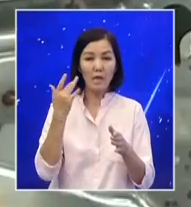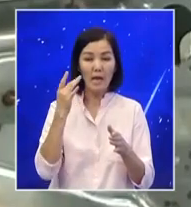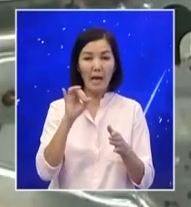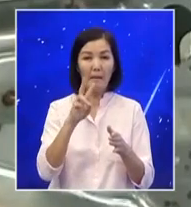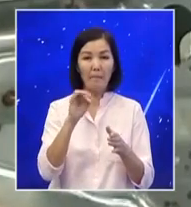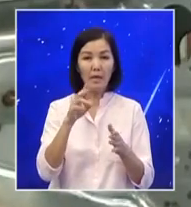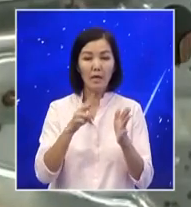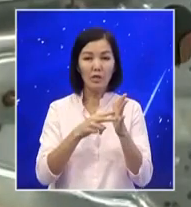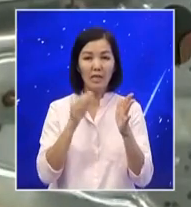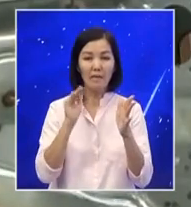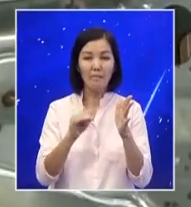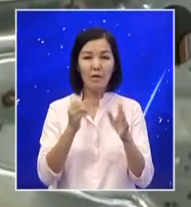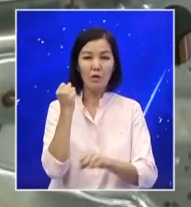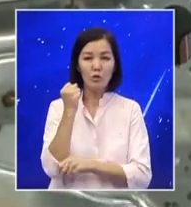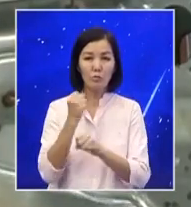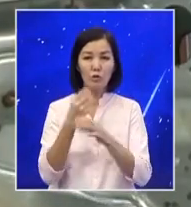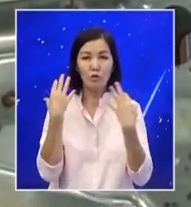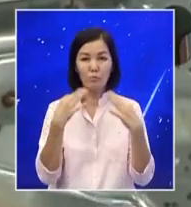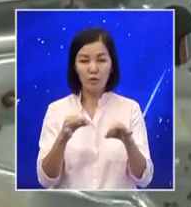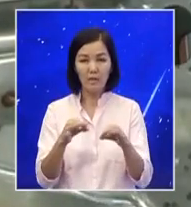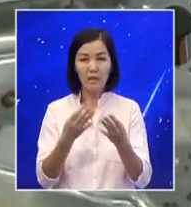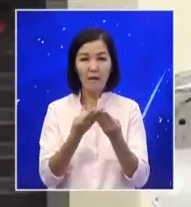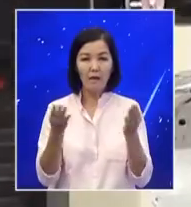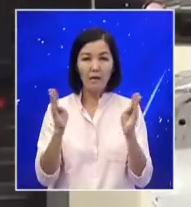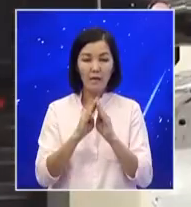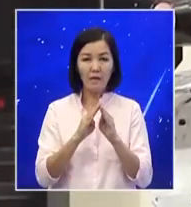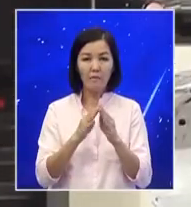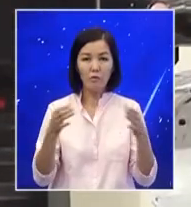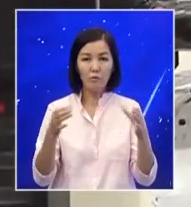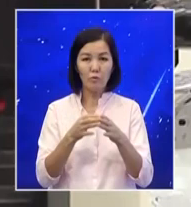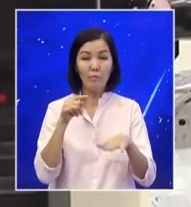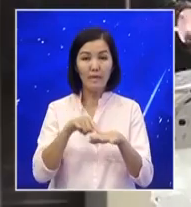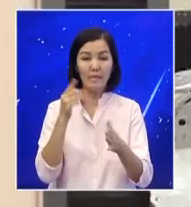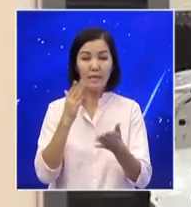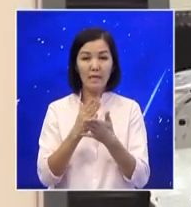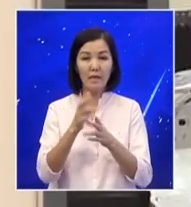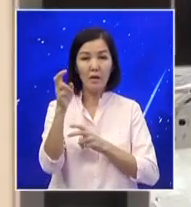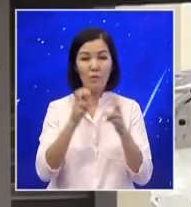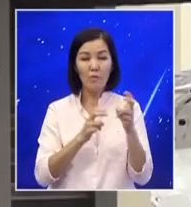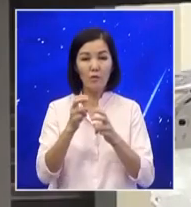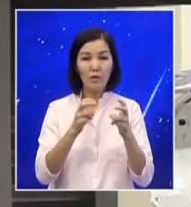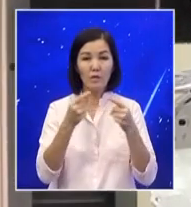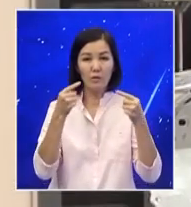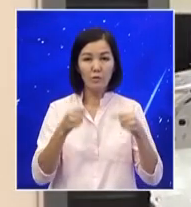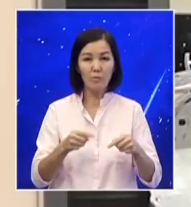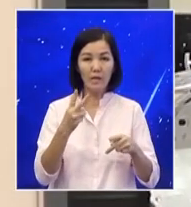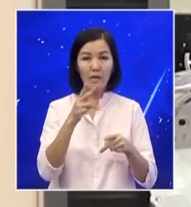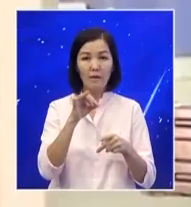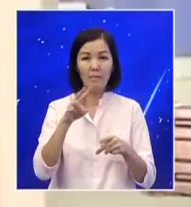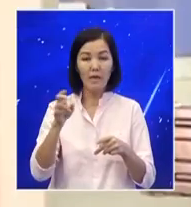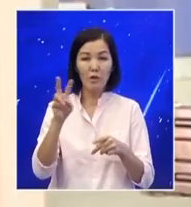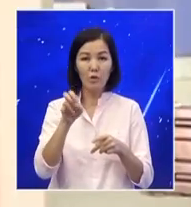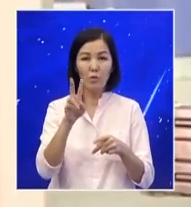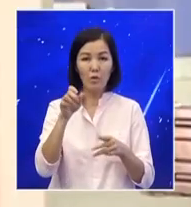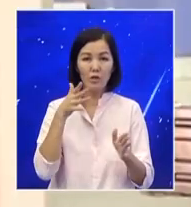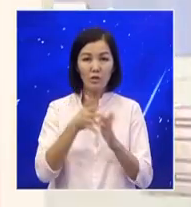мың жұмысшысын босатқан. Айта кетейік, коронавирус салқынын бұл ұйымда көрді. Өндірістің азаюы салдарынан 2 миллиард доллар